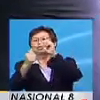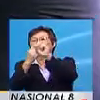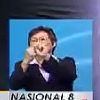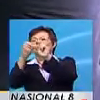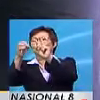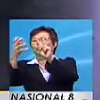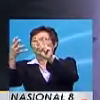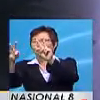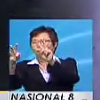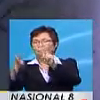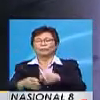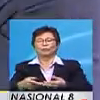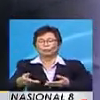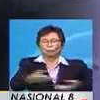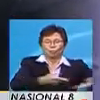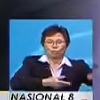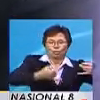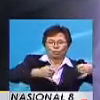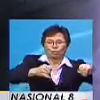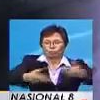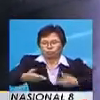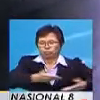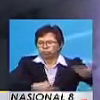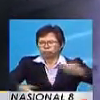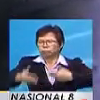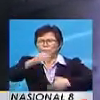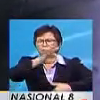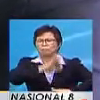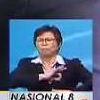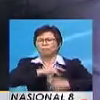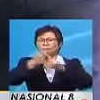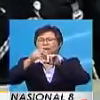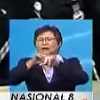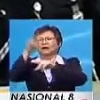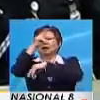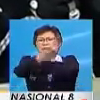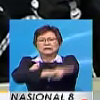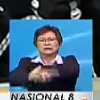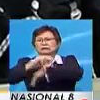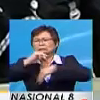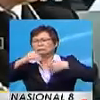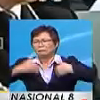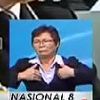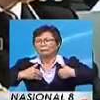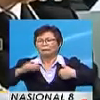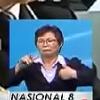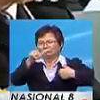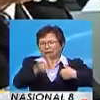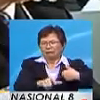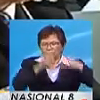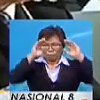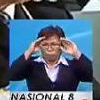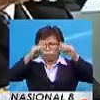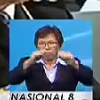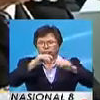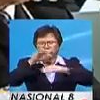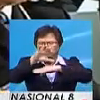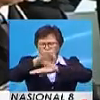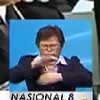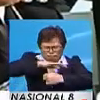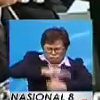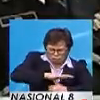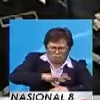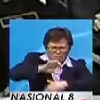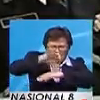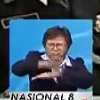2014 urusan itu tidak memberinya sebarang manfaat daripada kerajaan negeri dan beliau tidak ditekan atau dipaksa